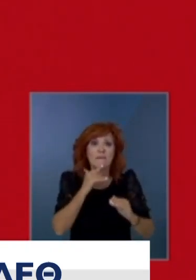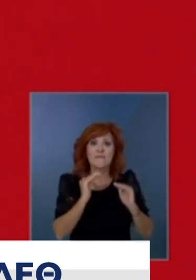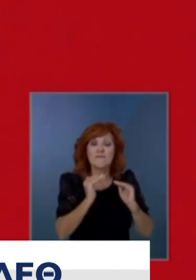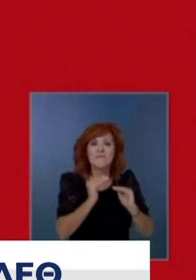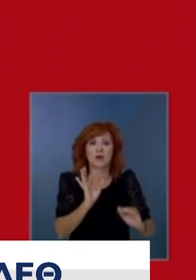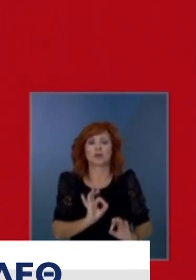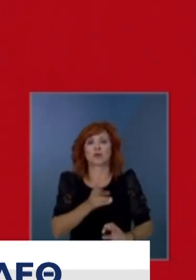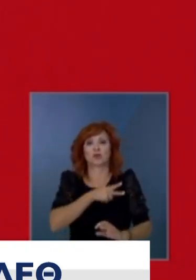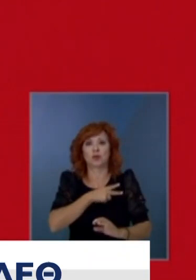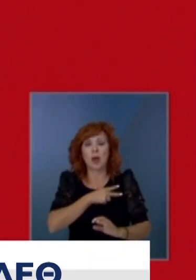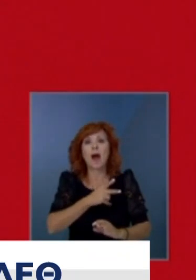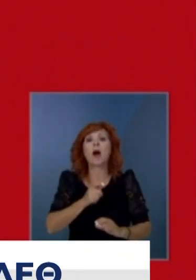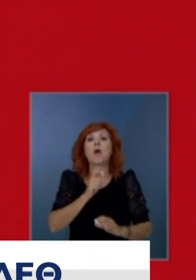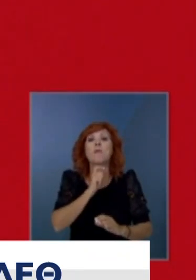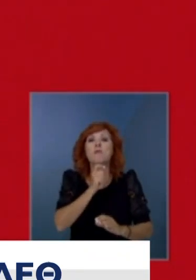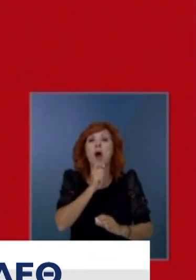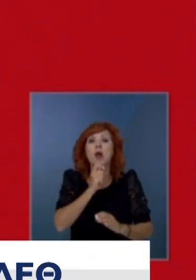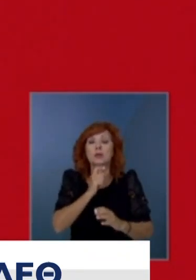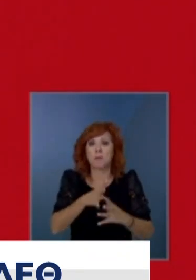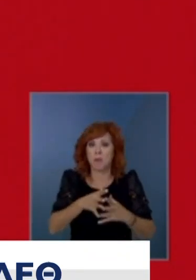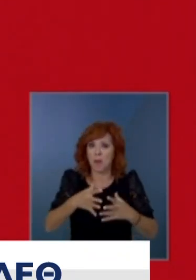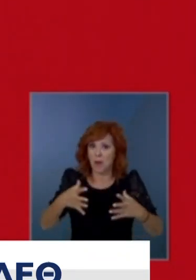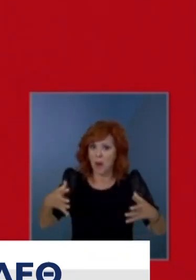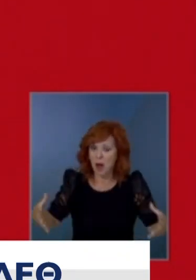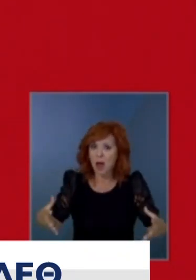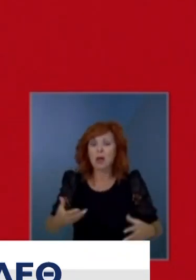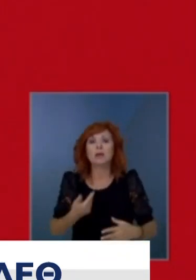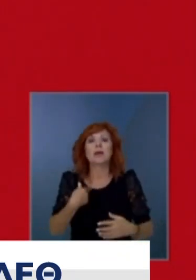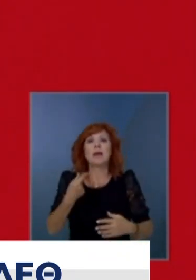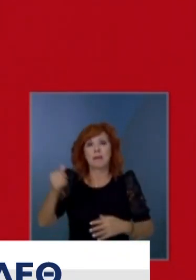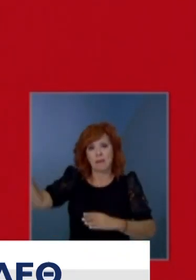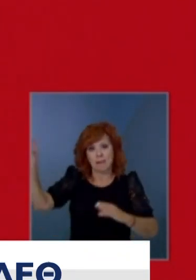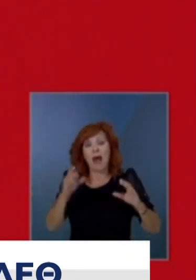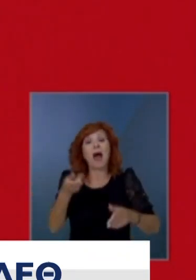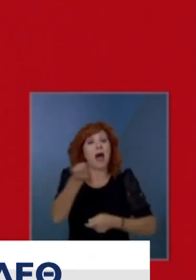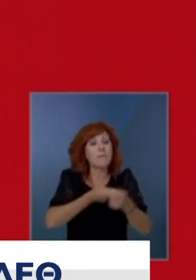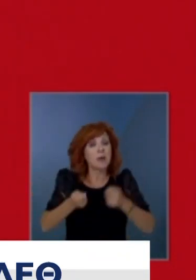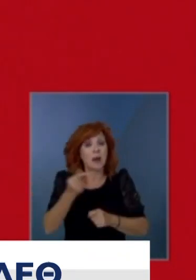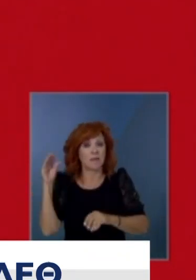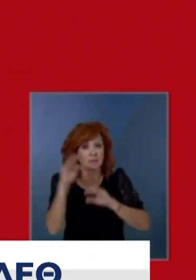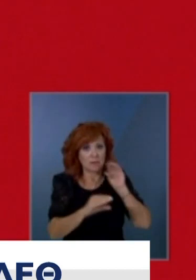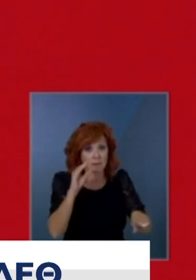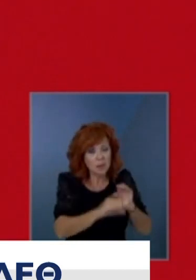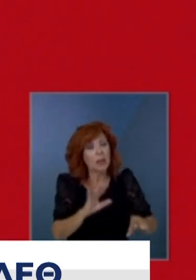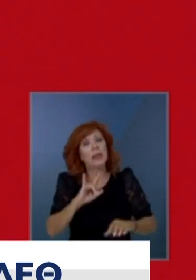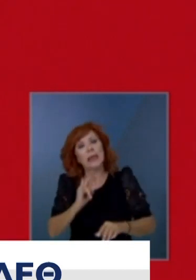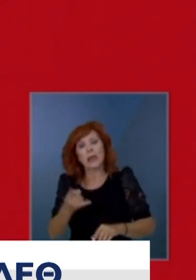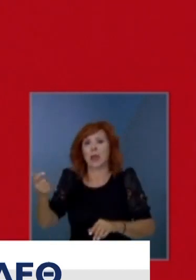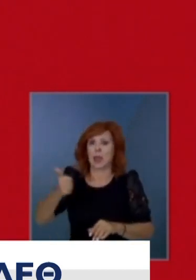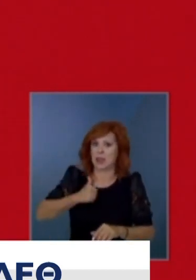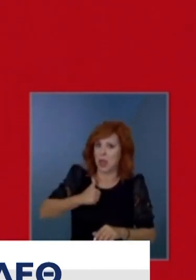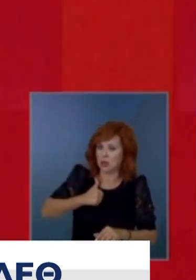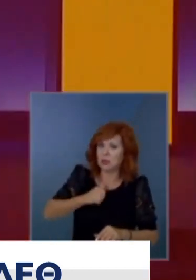Με επεκτατική πολιτική, με ενέσεις ρευστότητας προς τις επιχειρήσεις και τα νοικοκυριά,